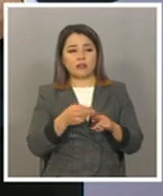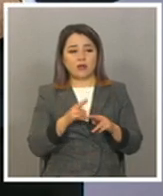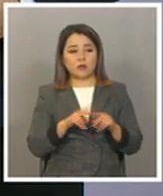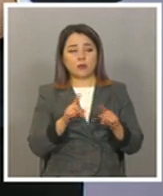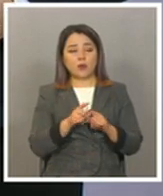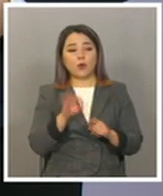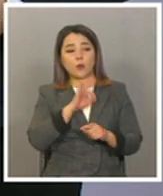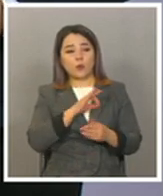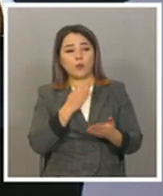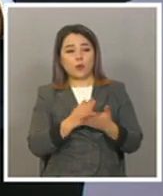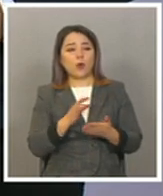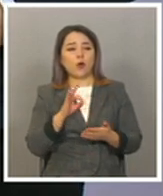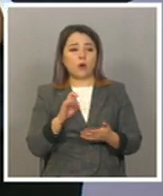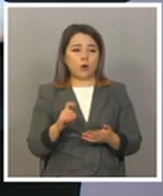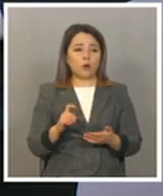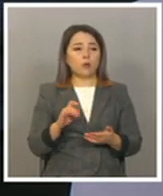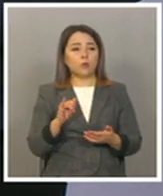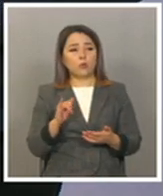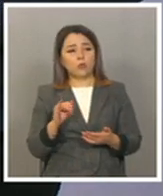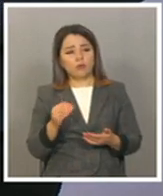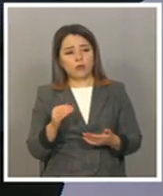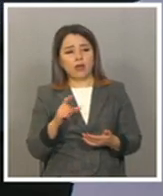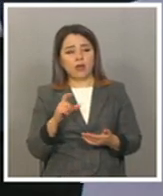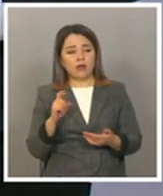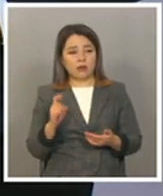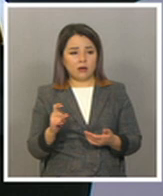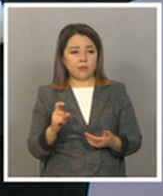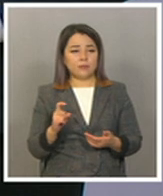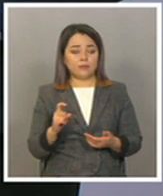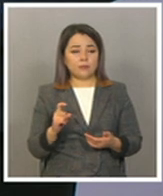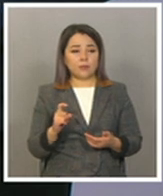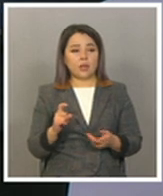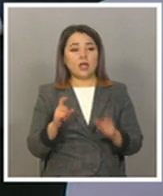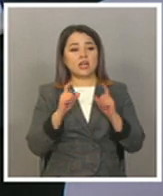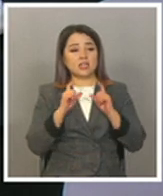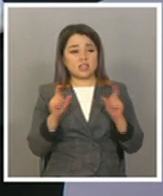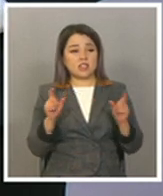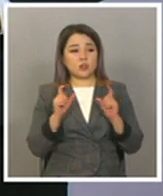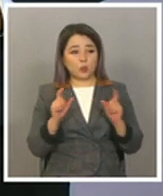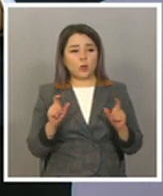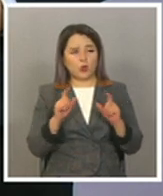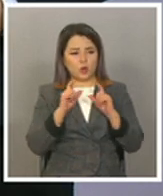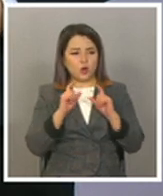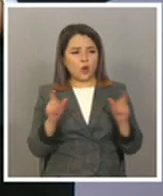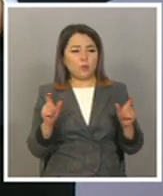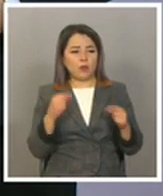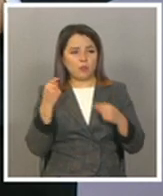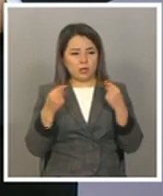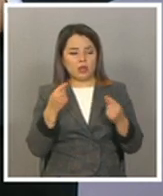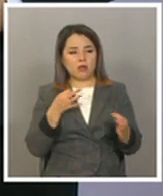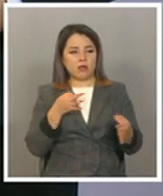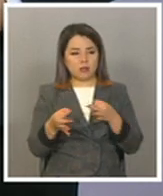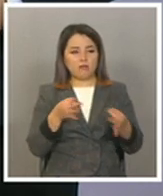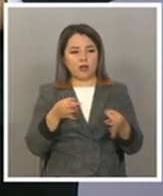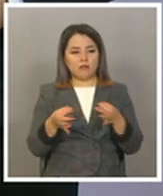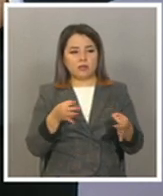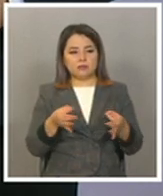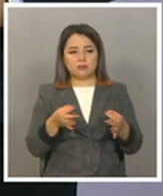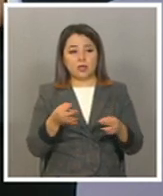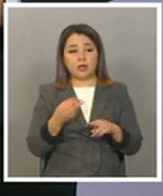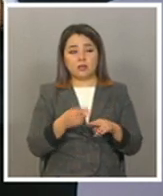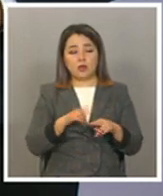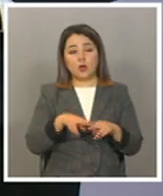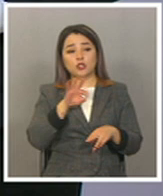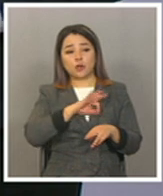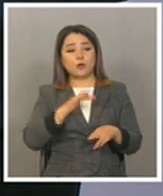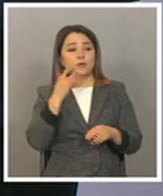он использует – ох, уф, эх. Крикун громко и эмоционально разговаривает. Он использует